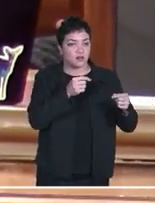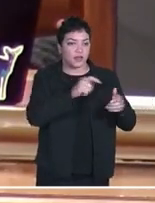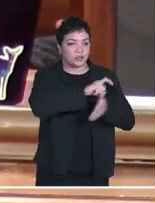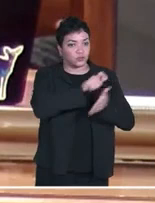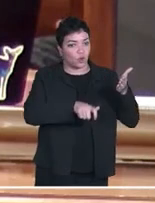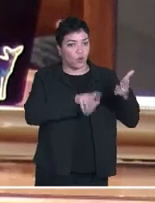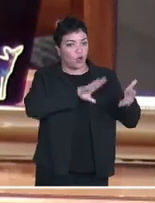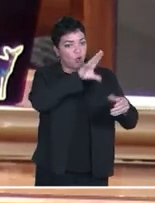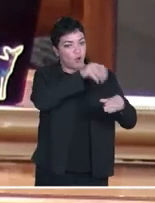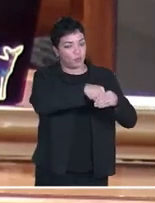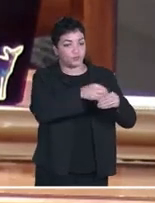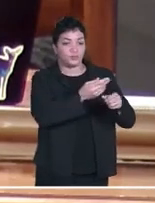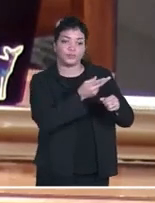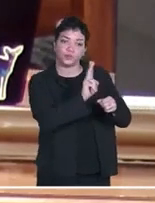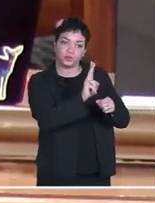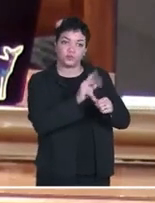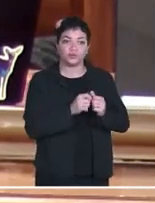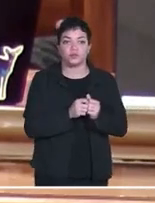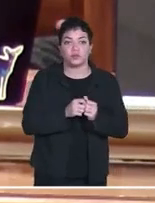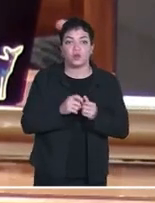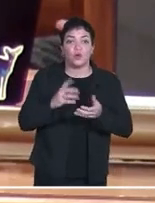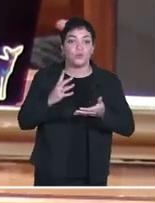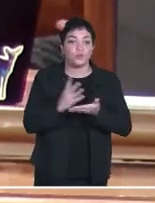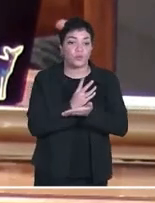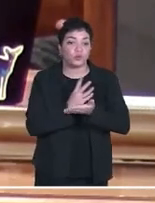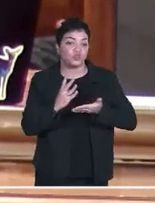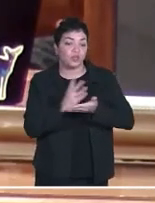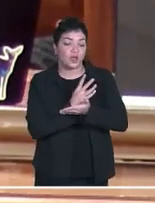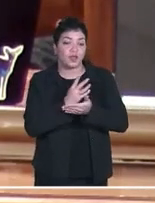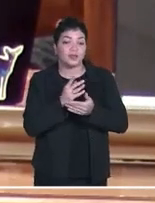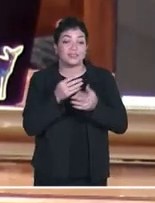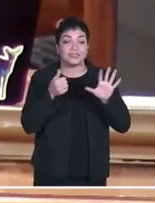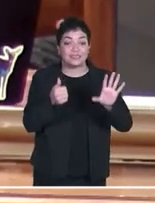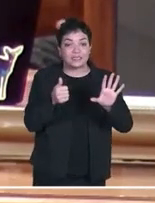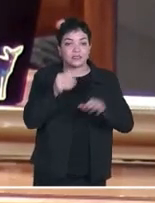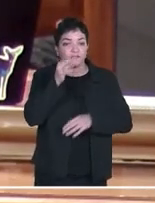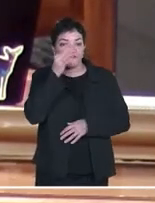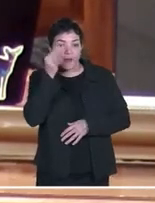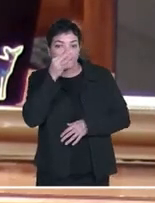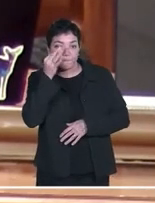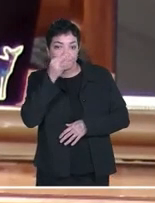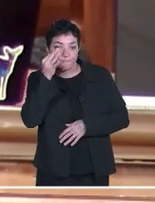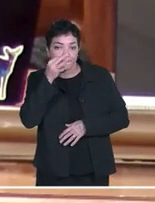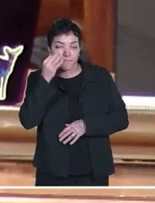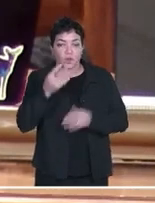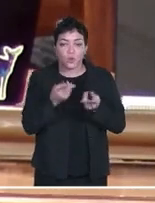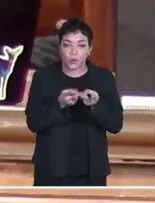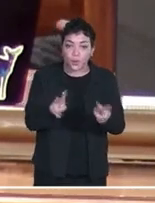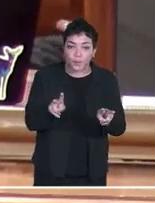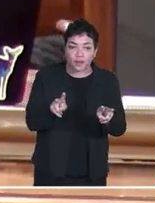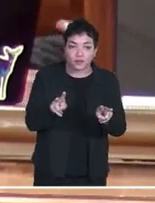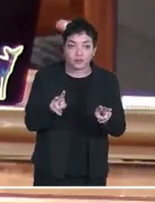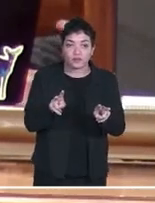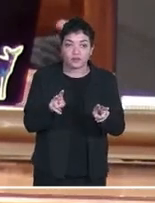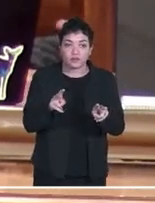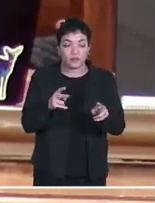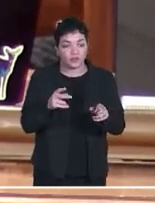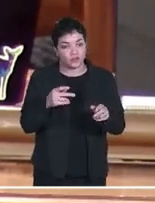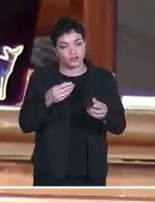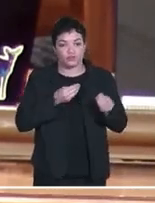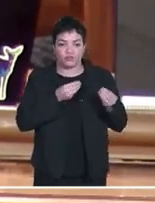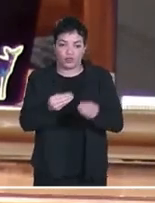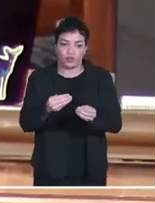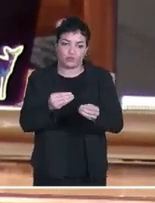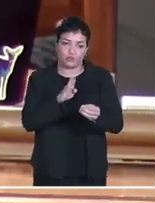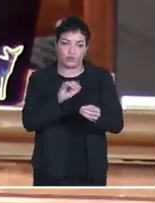municipale. C'est le travail sur les projets de fermes urbaines. 6 fermes urbaines sont en projet pour favoriser le retour de la biodiversité